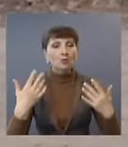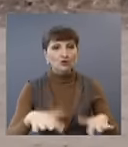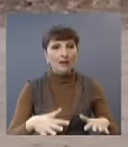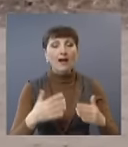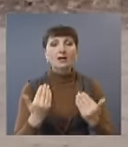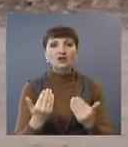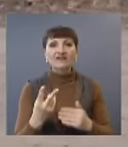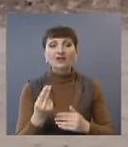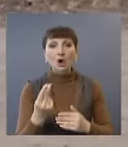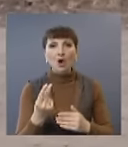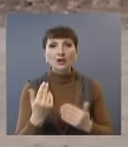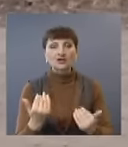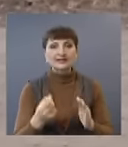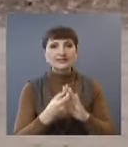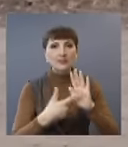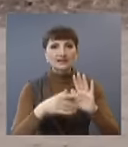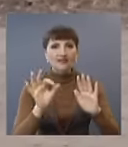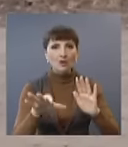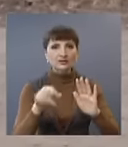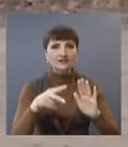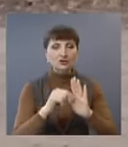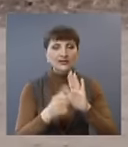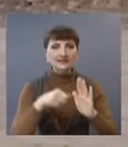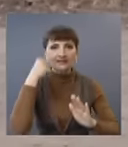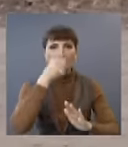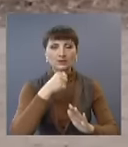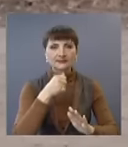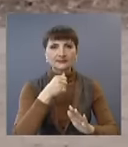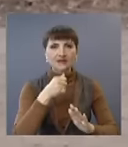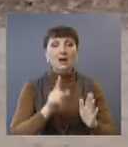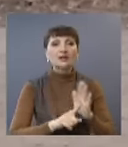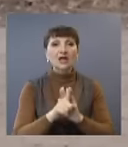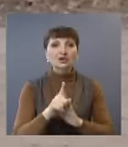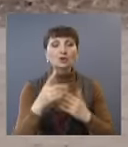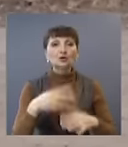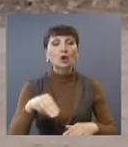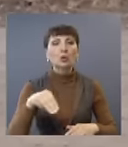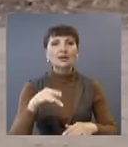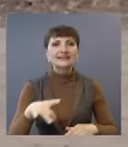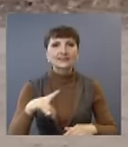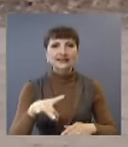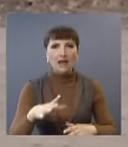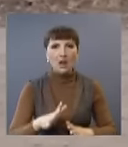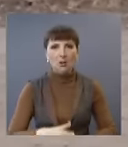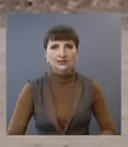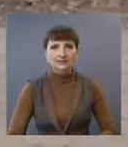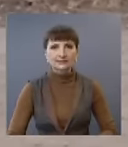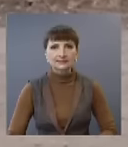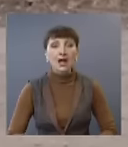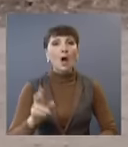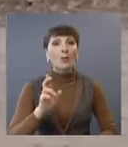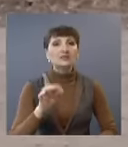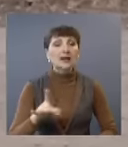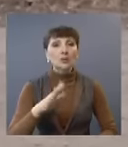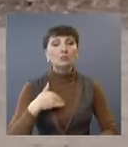второй, сейчас 17 октября 2016 года, был начат с Турсибского района. В Бостандыкском